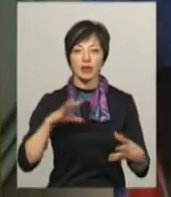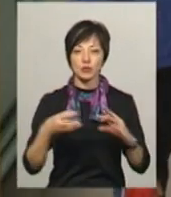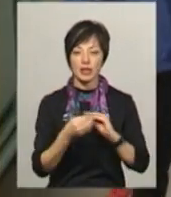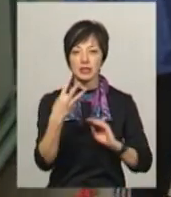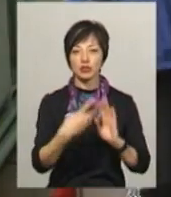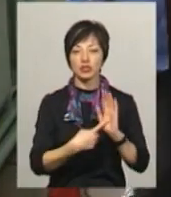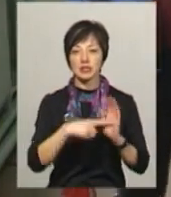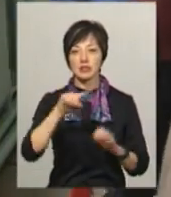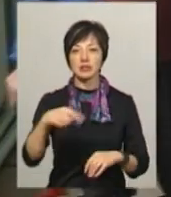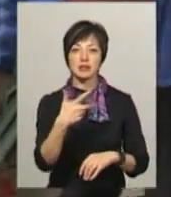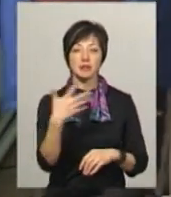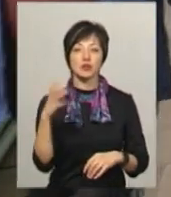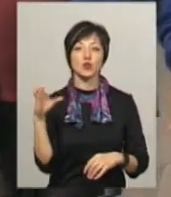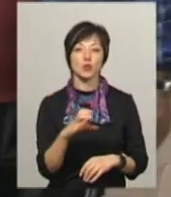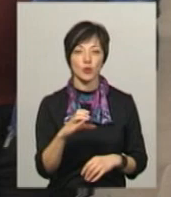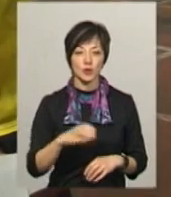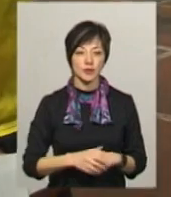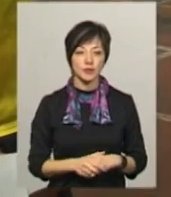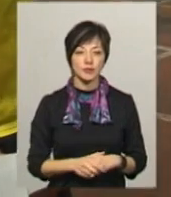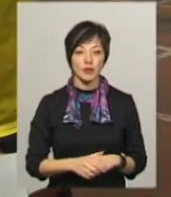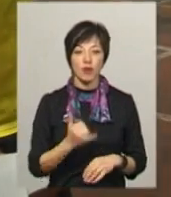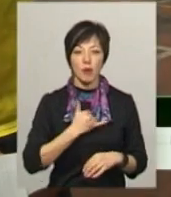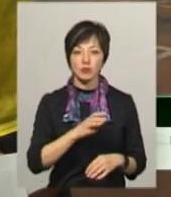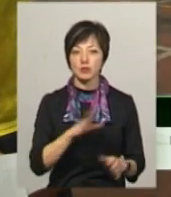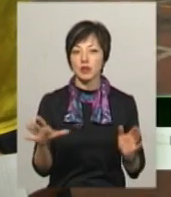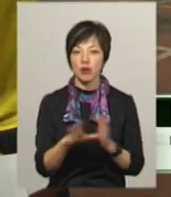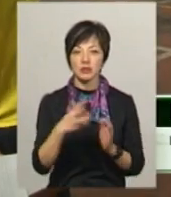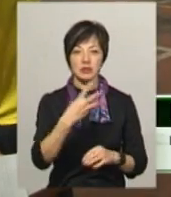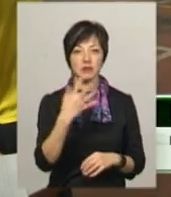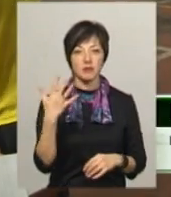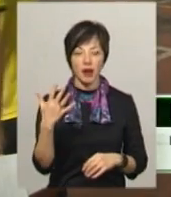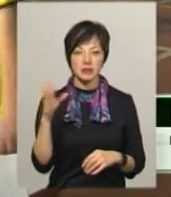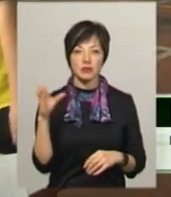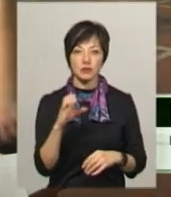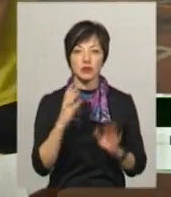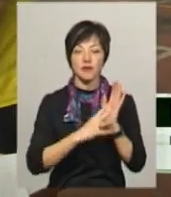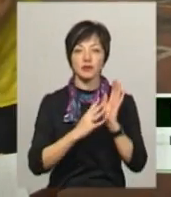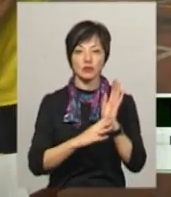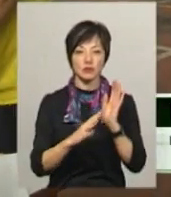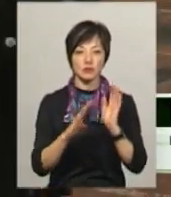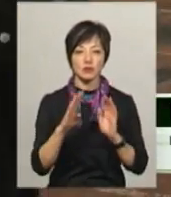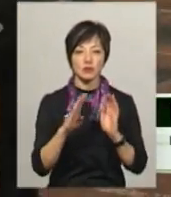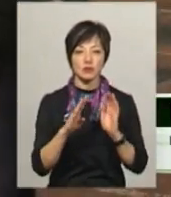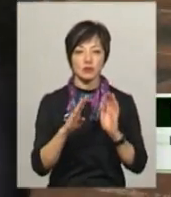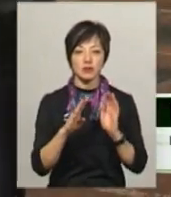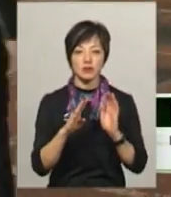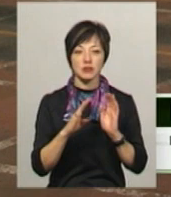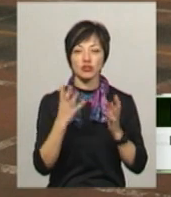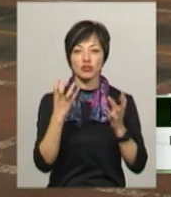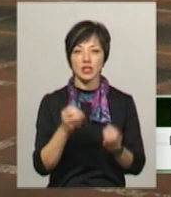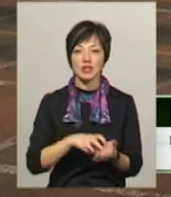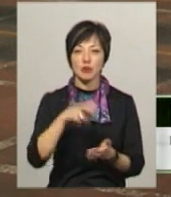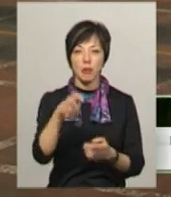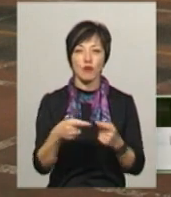– 36,35 секунди. У мене був рекорд 35 секунд 95 міліс. Ще стрибаю в